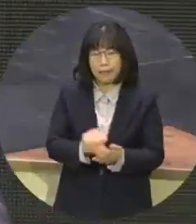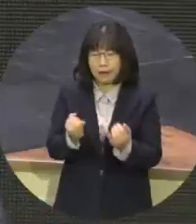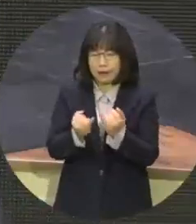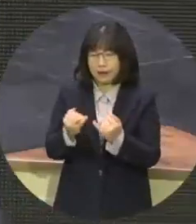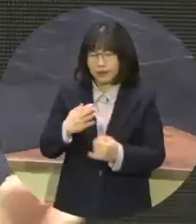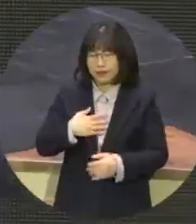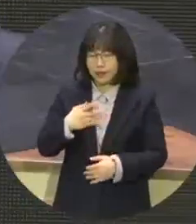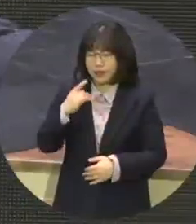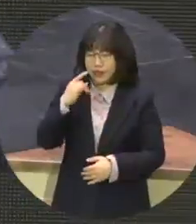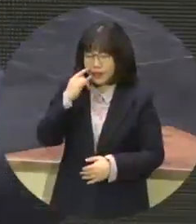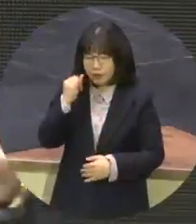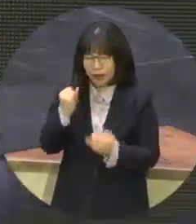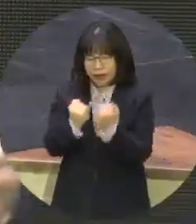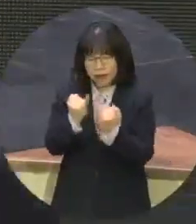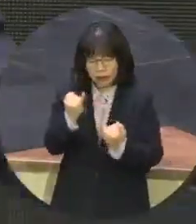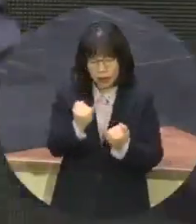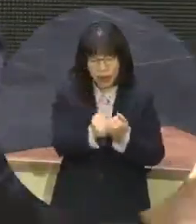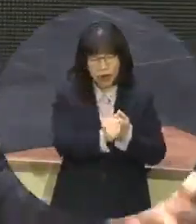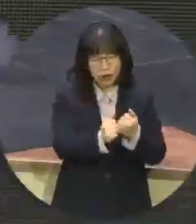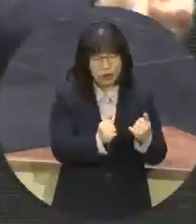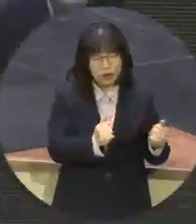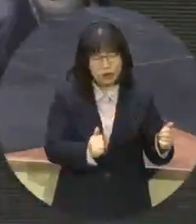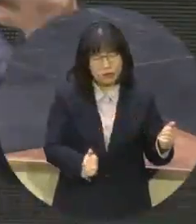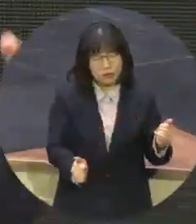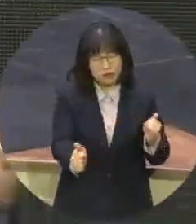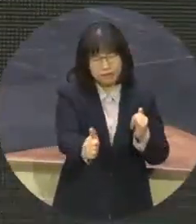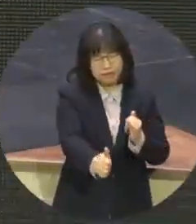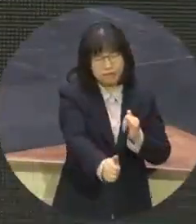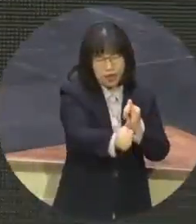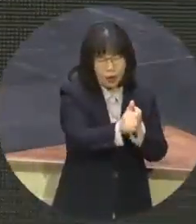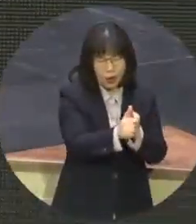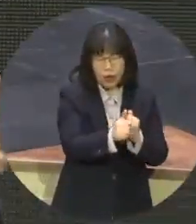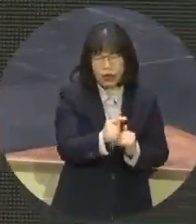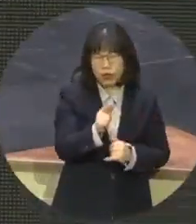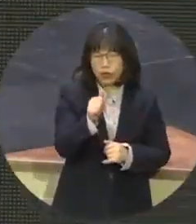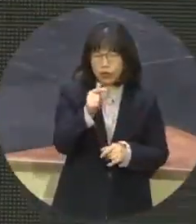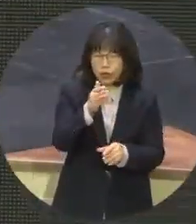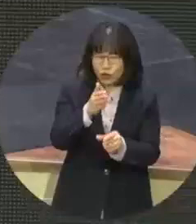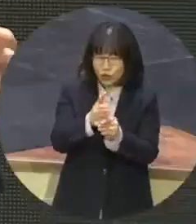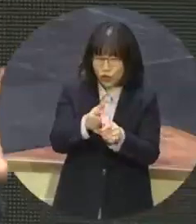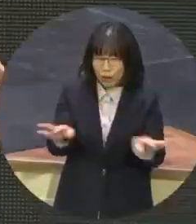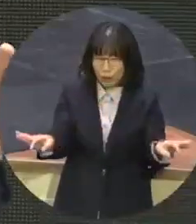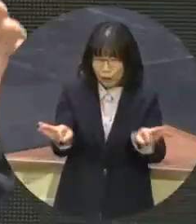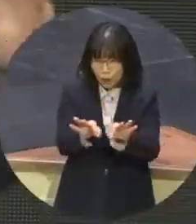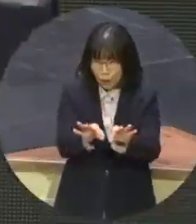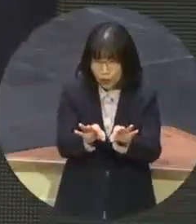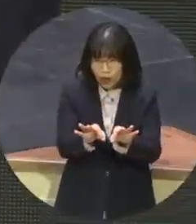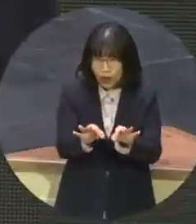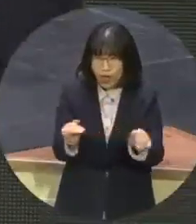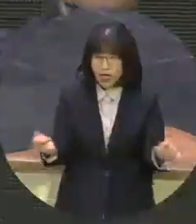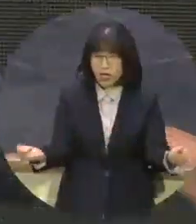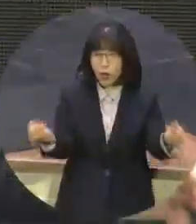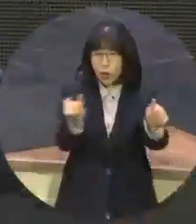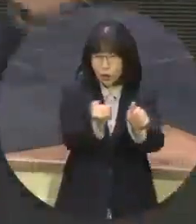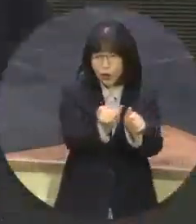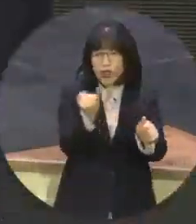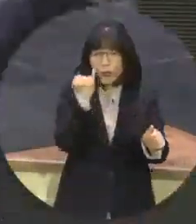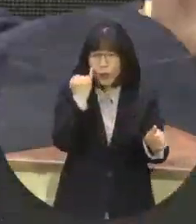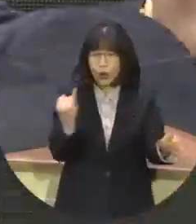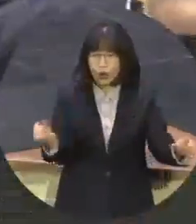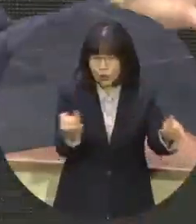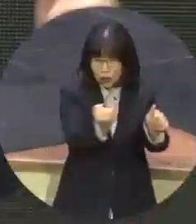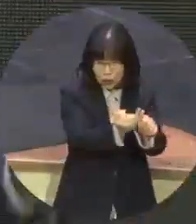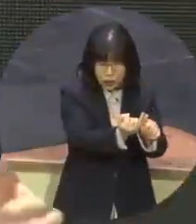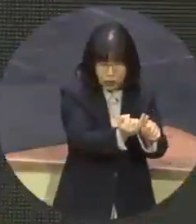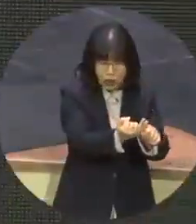이모부요 그 이모, 우리 어머니가 중매해가지고, 그 이모부가 사장이라 돈 잘 벌어가지고, 교회